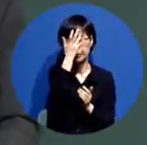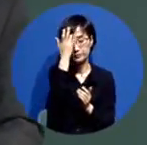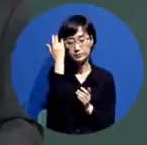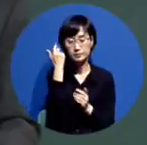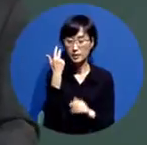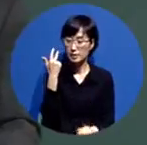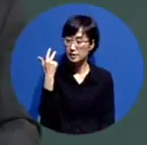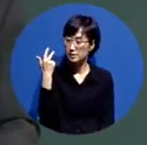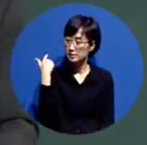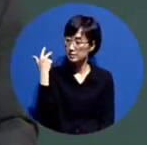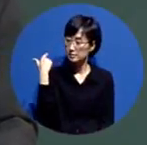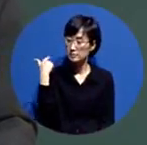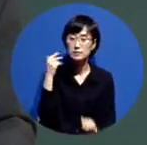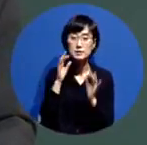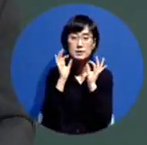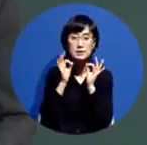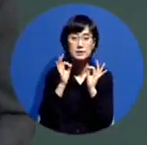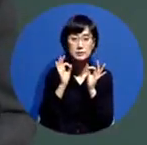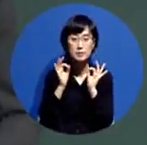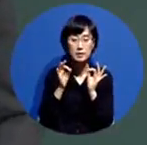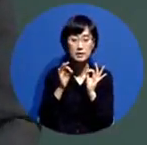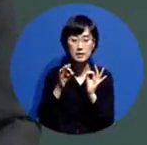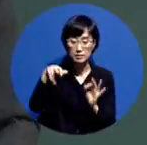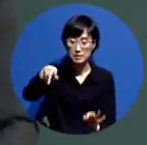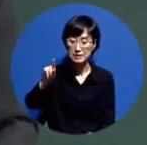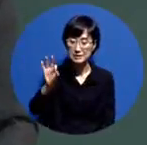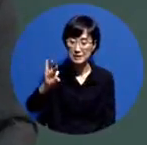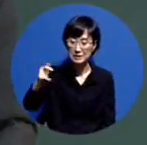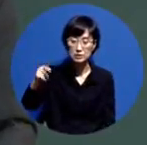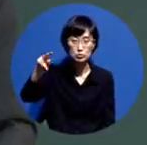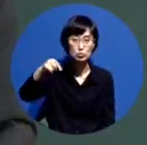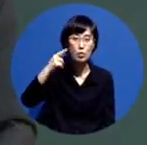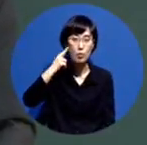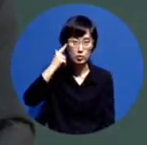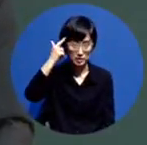지난 금요일 날 우리 장미수 목사님이 이사 오셨어요.